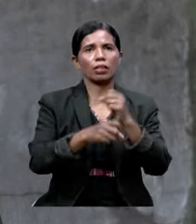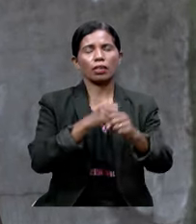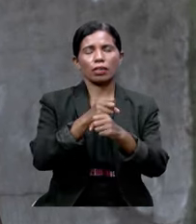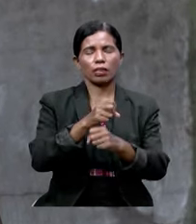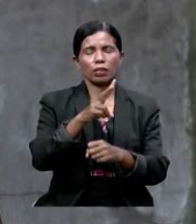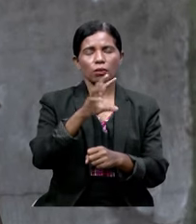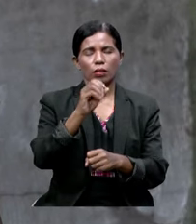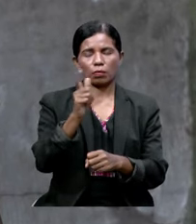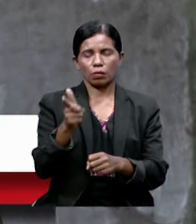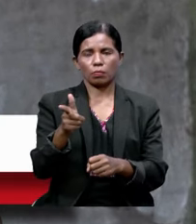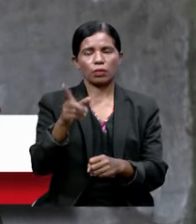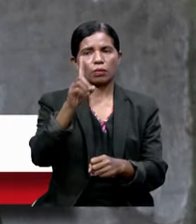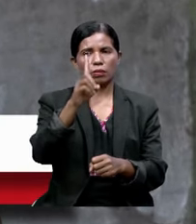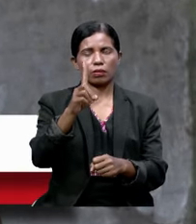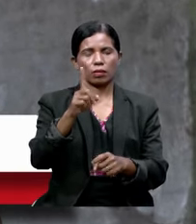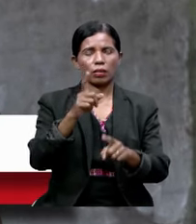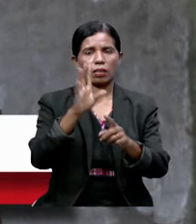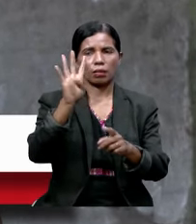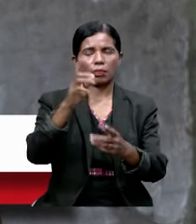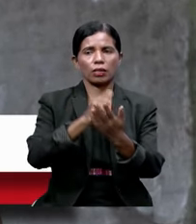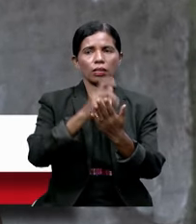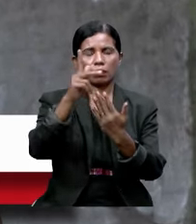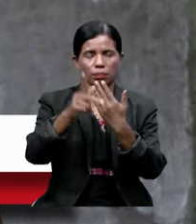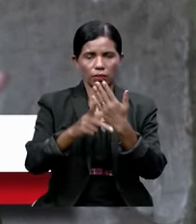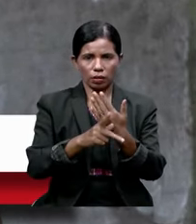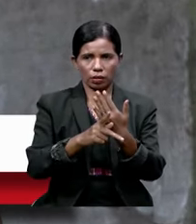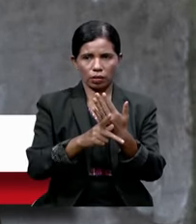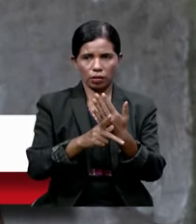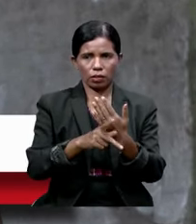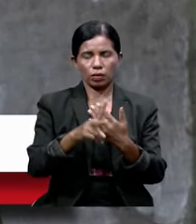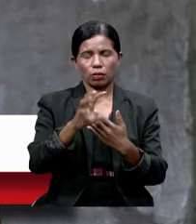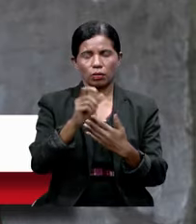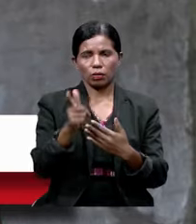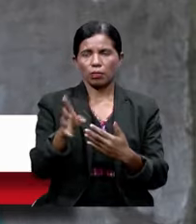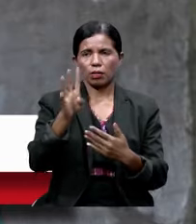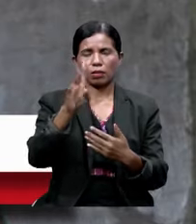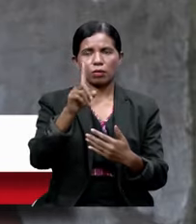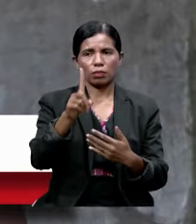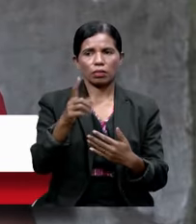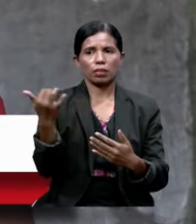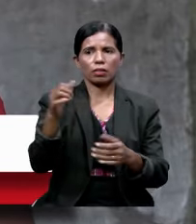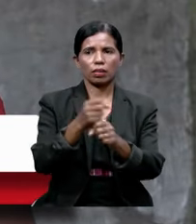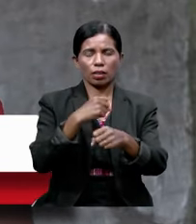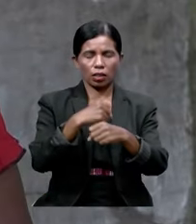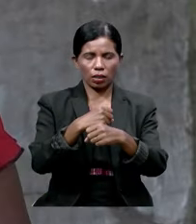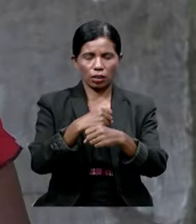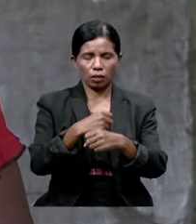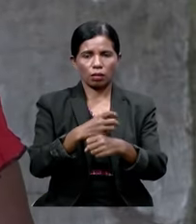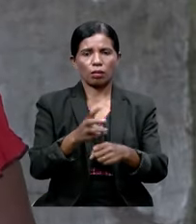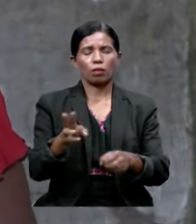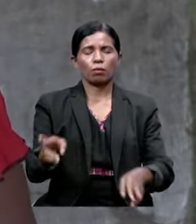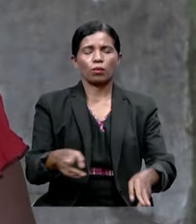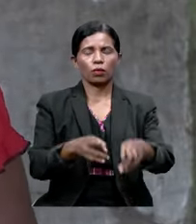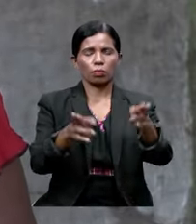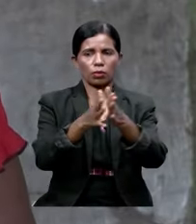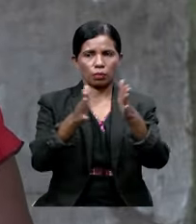2021, iha dia 4 be April ne kan iha 21. 2021. Sira halu dadau ma mota mosada dau. Laos di hang katak